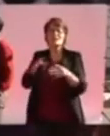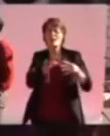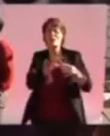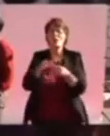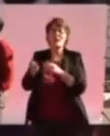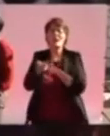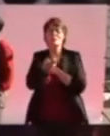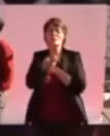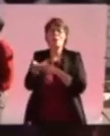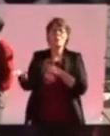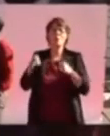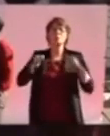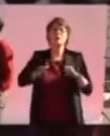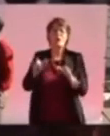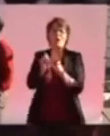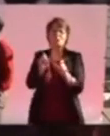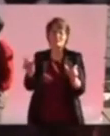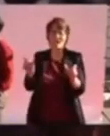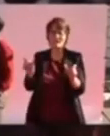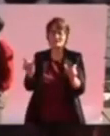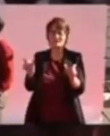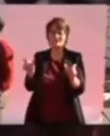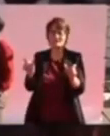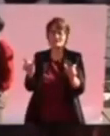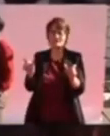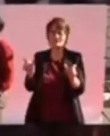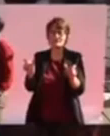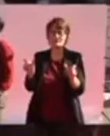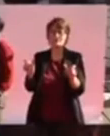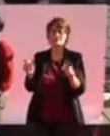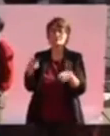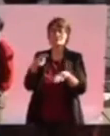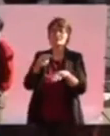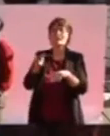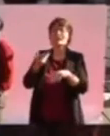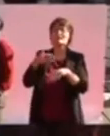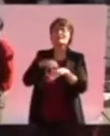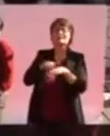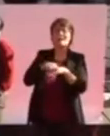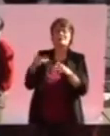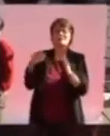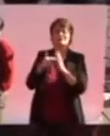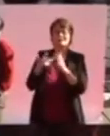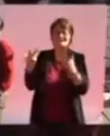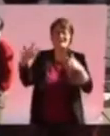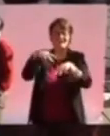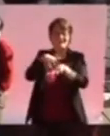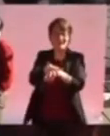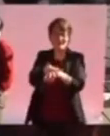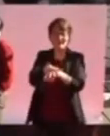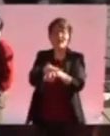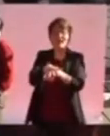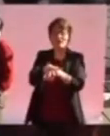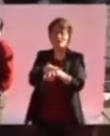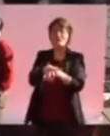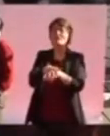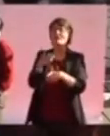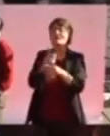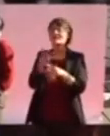domiciliare integrata in tutte le sue diverse intensità e forme è parte fondamentale dell'assistenza